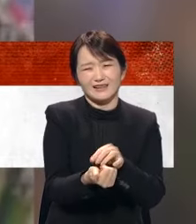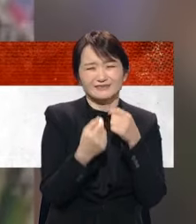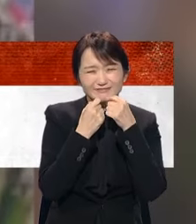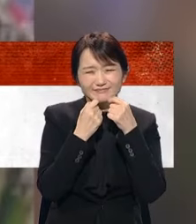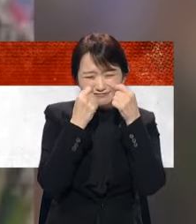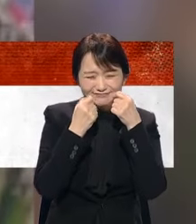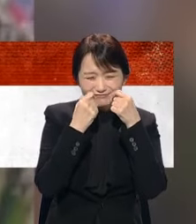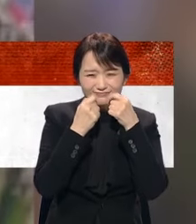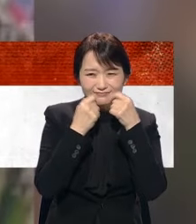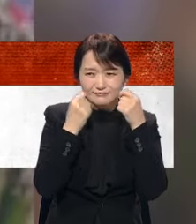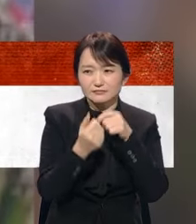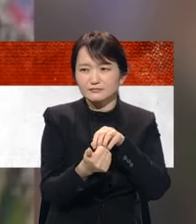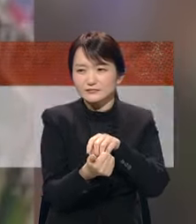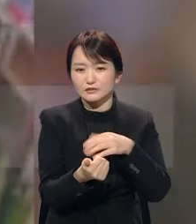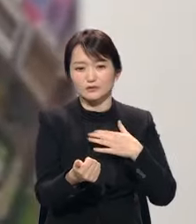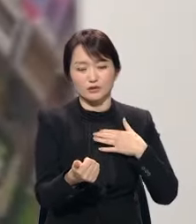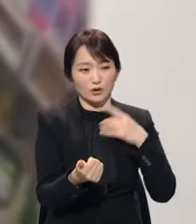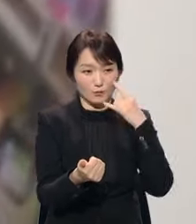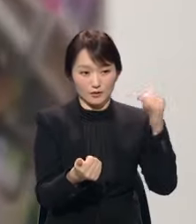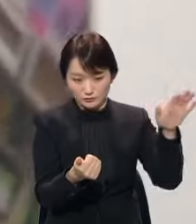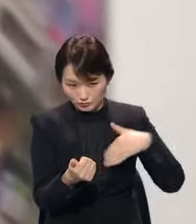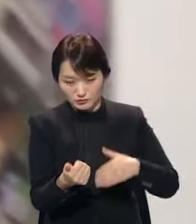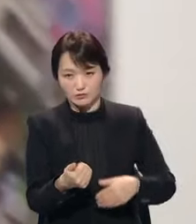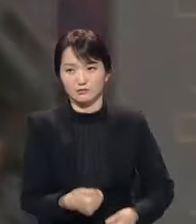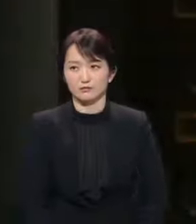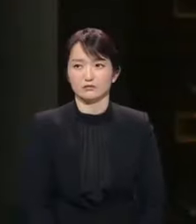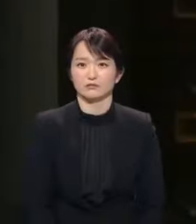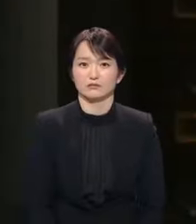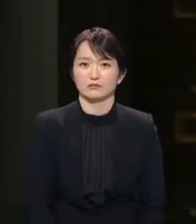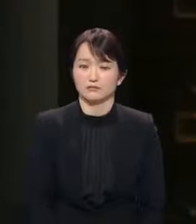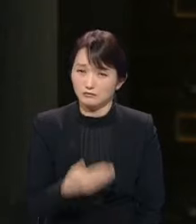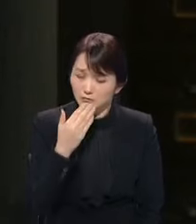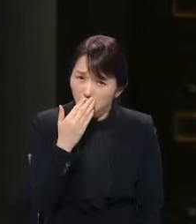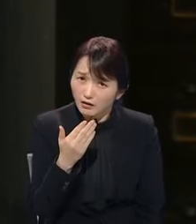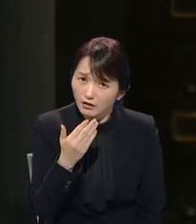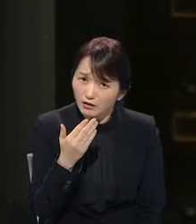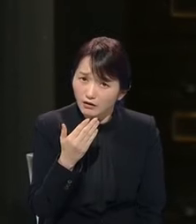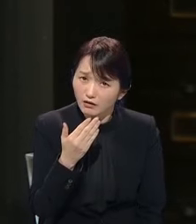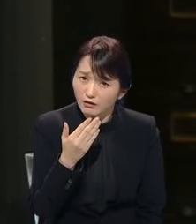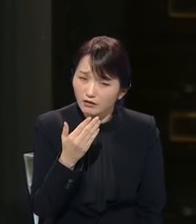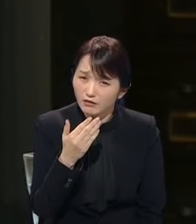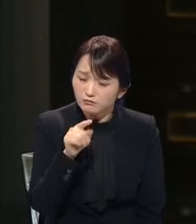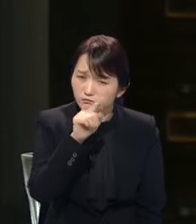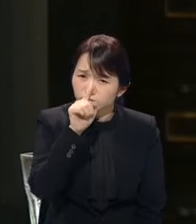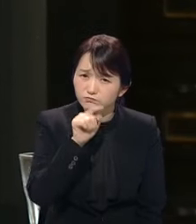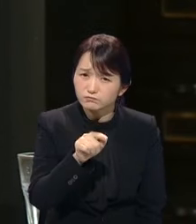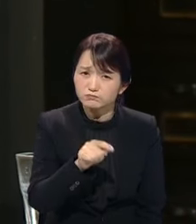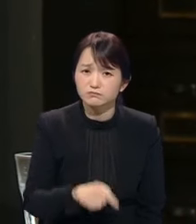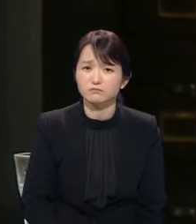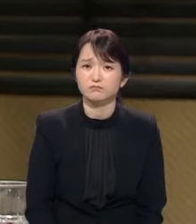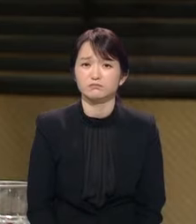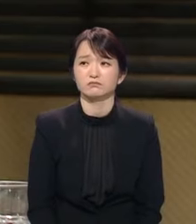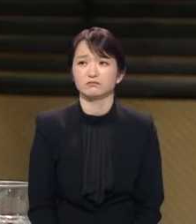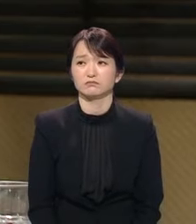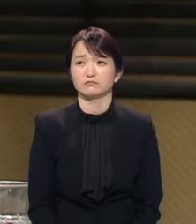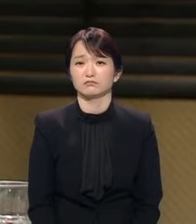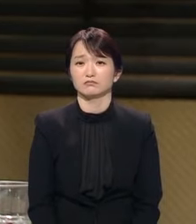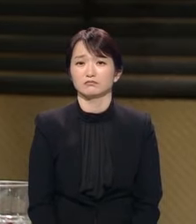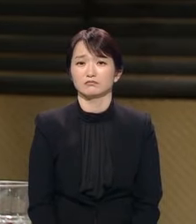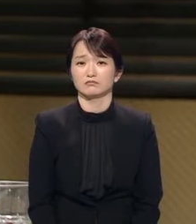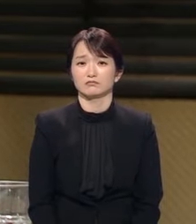만들고 그 다음에 이제 저를 부르더라고요. 이게 가능하다고 생각하세요? 이게 현실적으로 있을 수